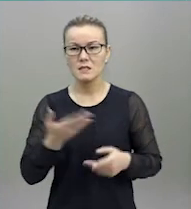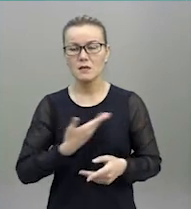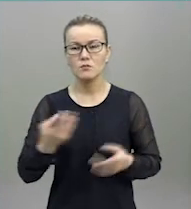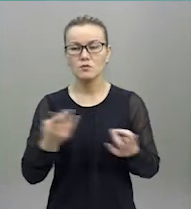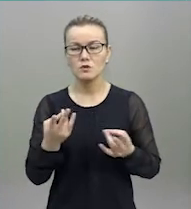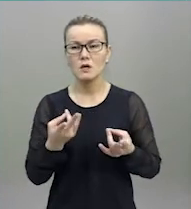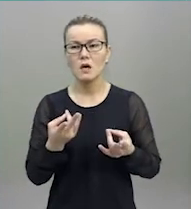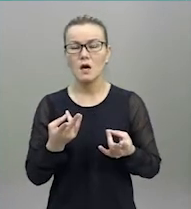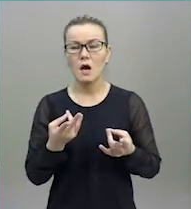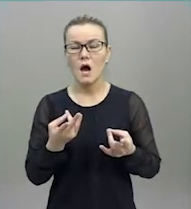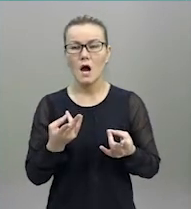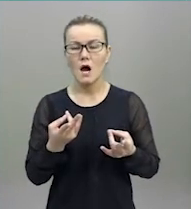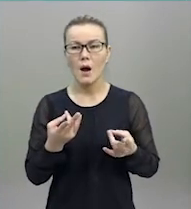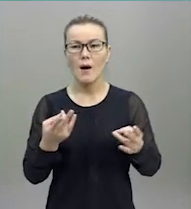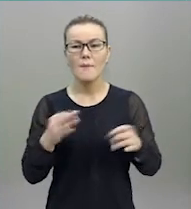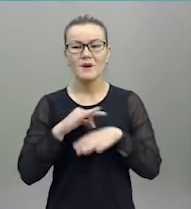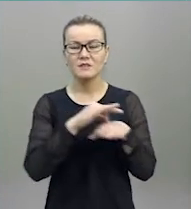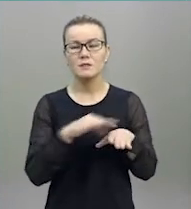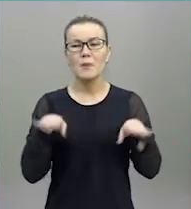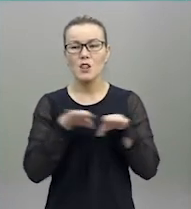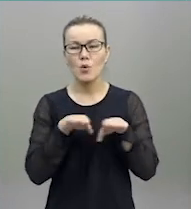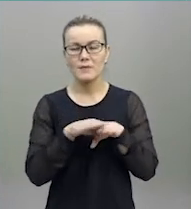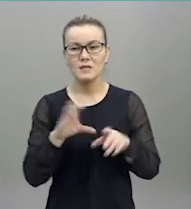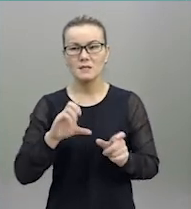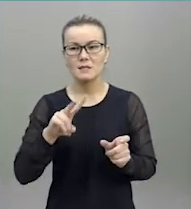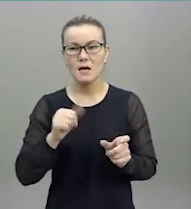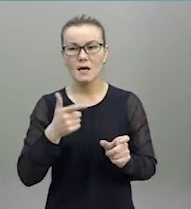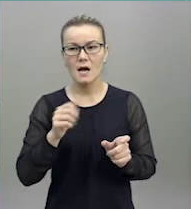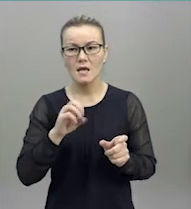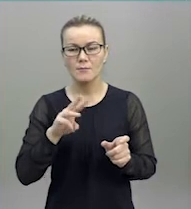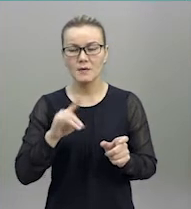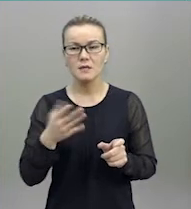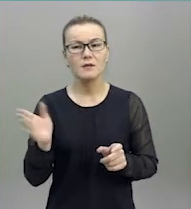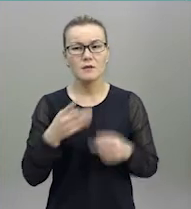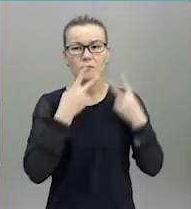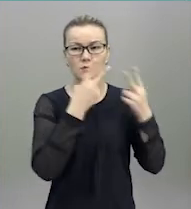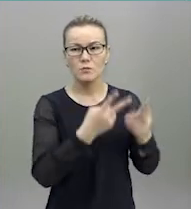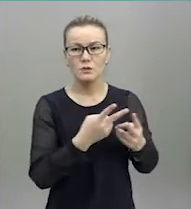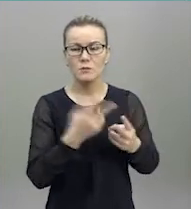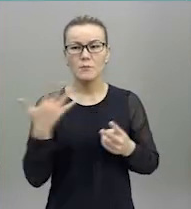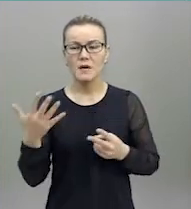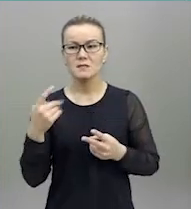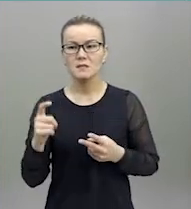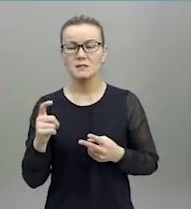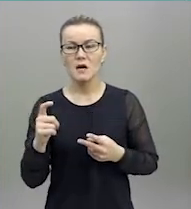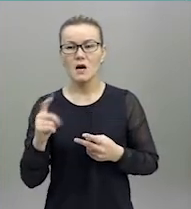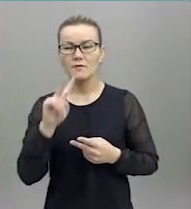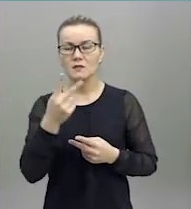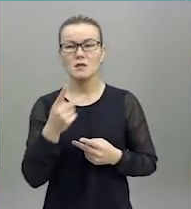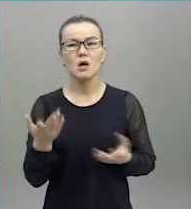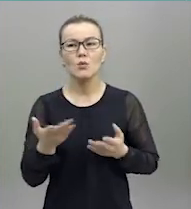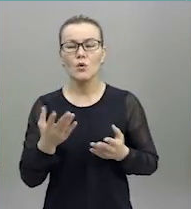привести подобные слагаемые давайте смотреть 5x в квадрате какое